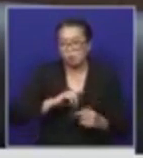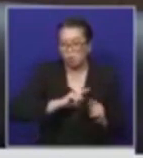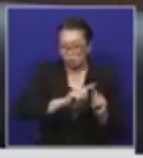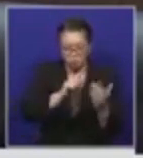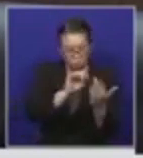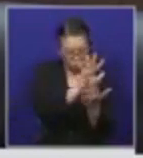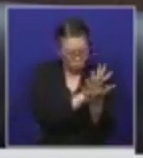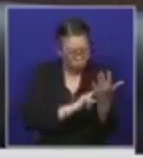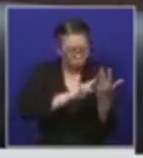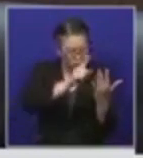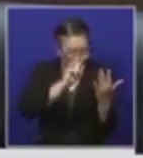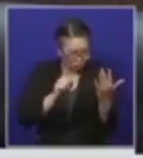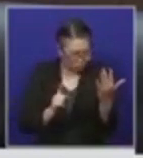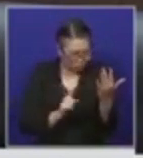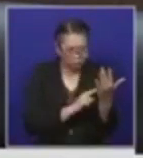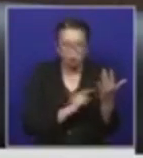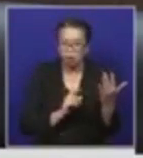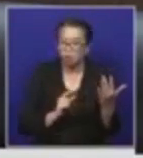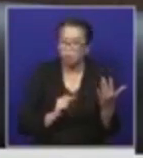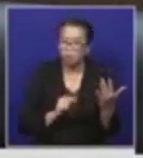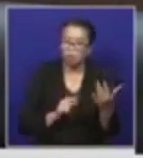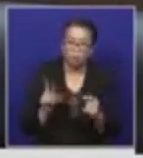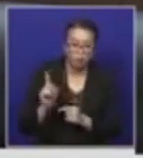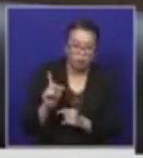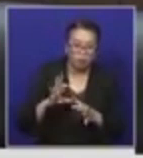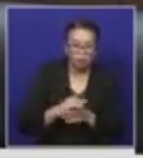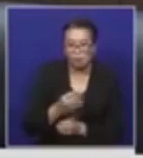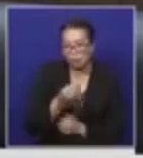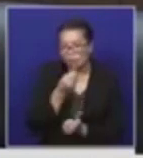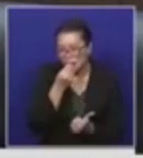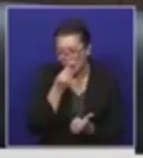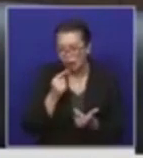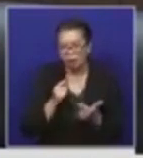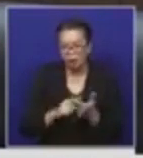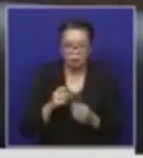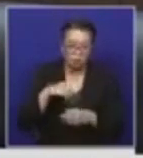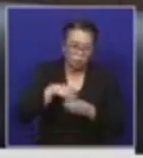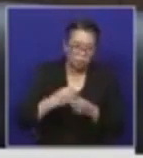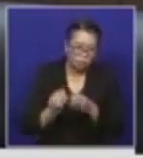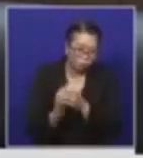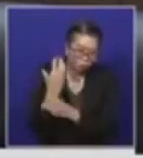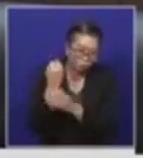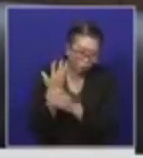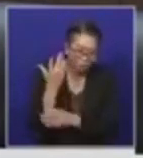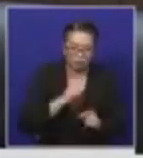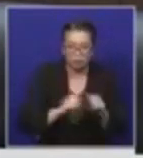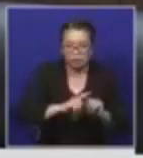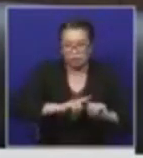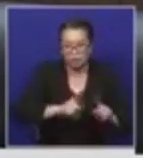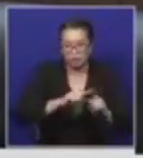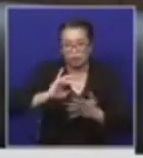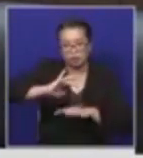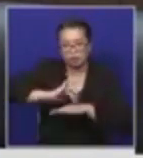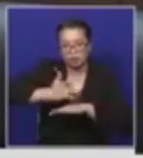ในระดับต้นๆของโลกเลยนะครับท่านประธานครับไม่ว่าจะเป็นเรื่องอาหารไม่ว่าจะเป็นเรื่องพืชผักต้นไม้ไม่ว่าจะเป็นเรื่องสมุนไพ